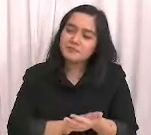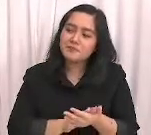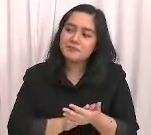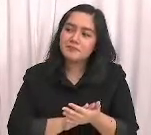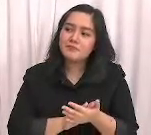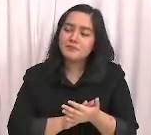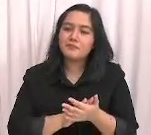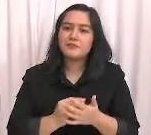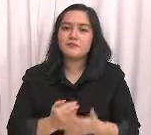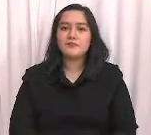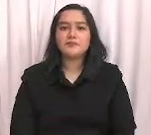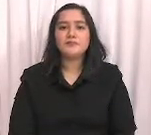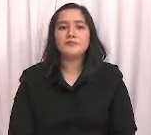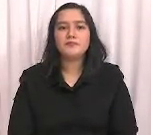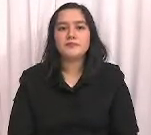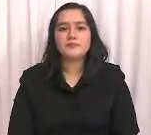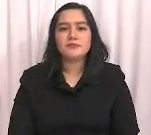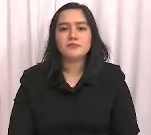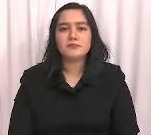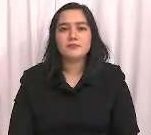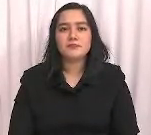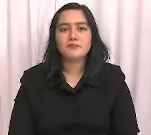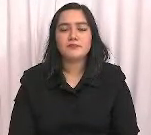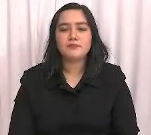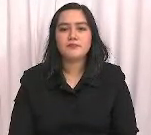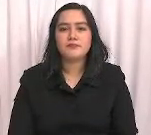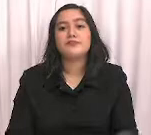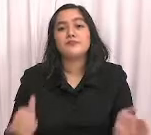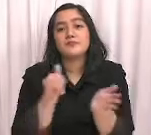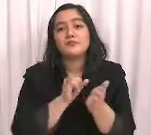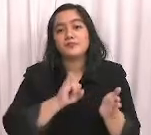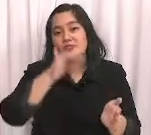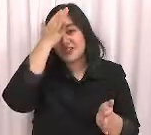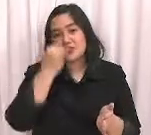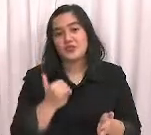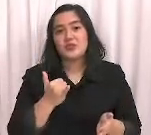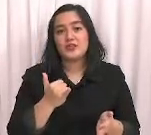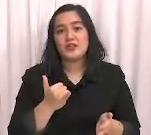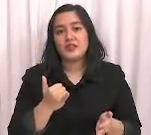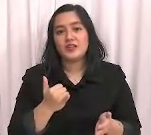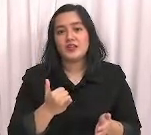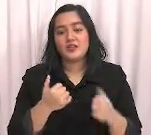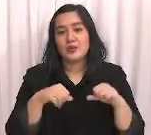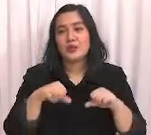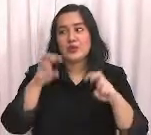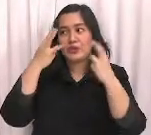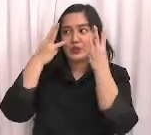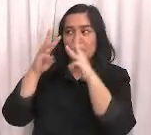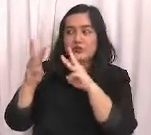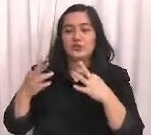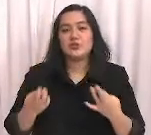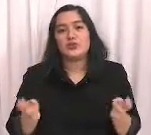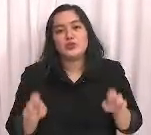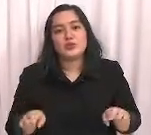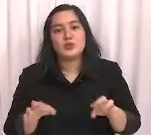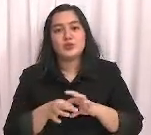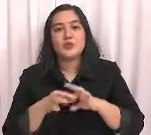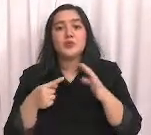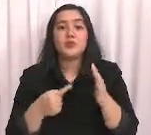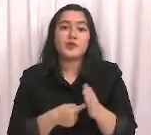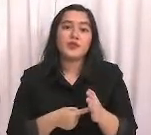ko. Kaya abangan ninyo ang resulta nito sa mga susunod. Okay? Abangan ninyo yan. Kaya, sinakikita